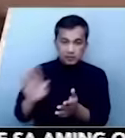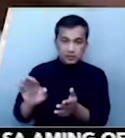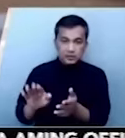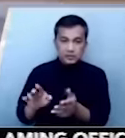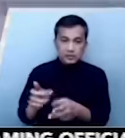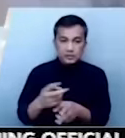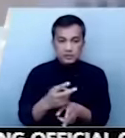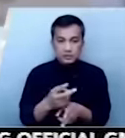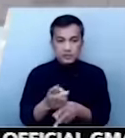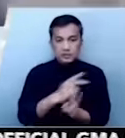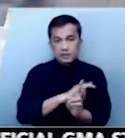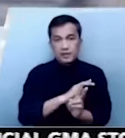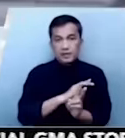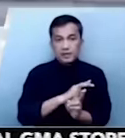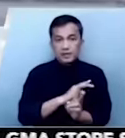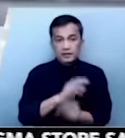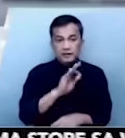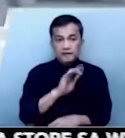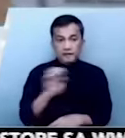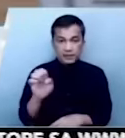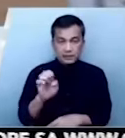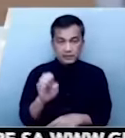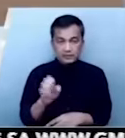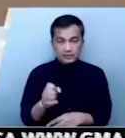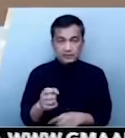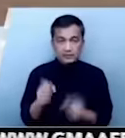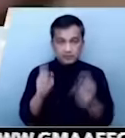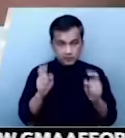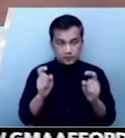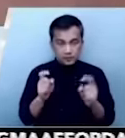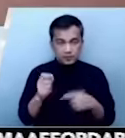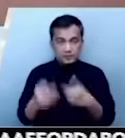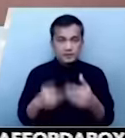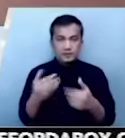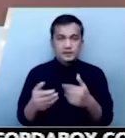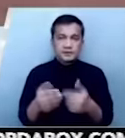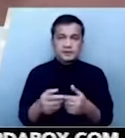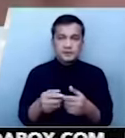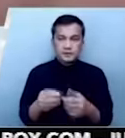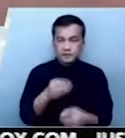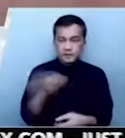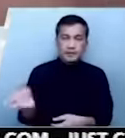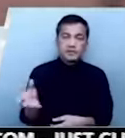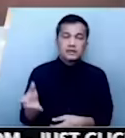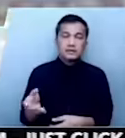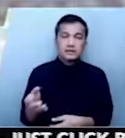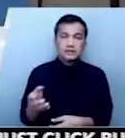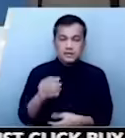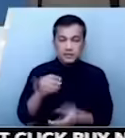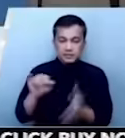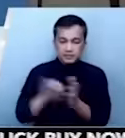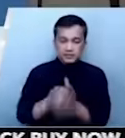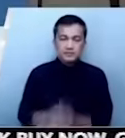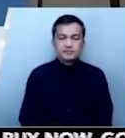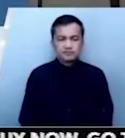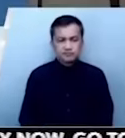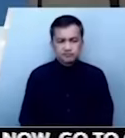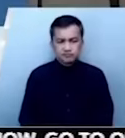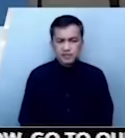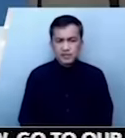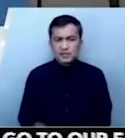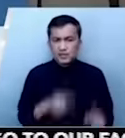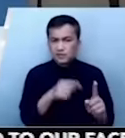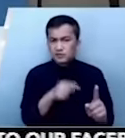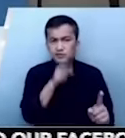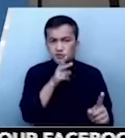fee para mapabilis yung pag-process ng pagbibigay nila ng investment. Itong suspect na nahuli po natin